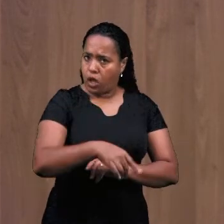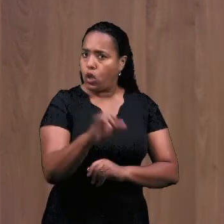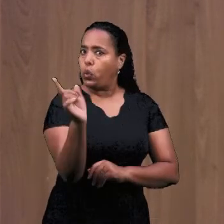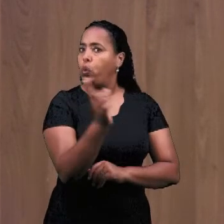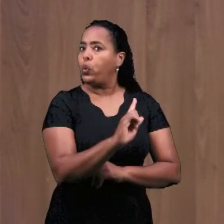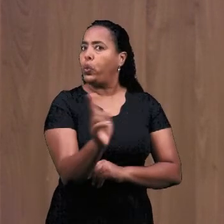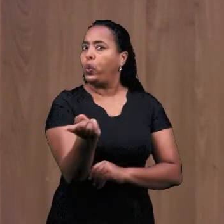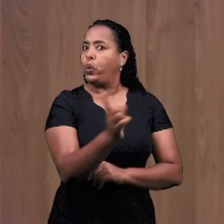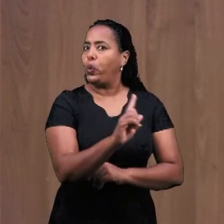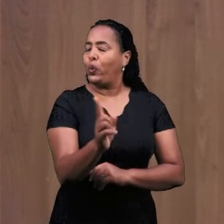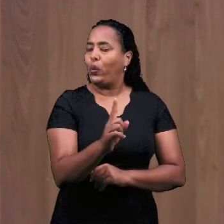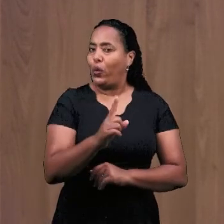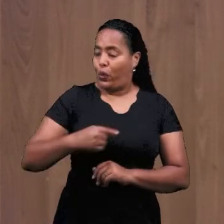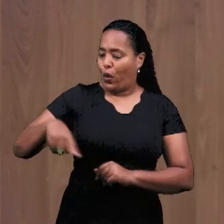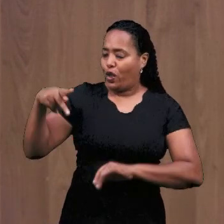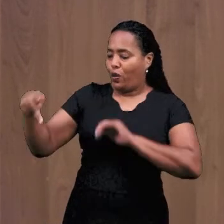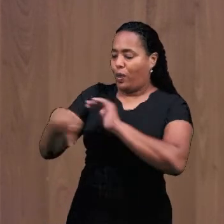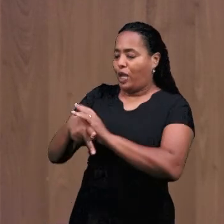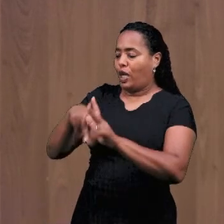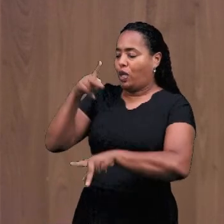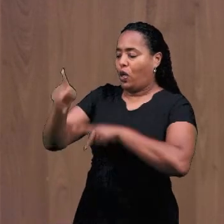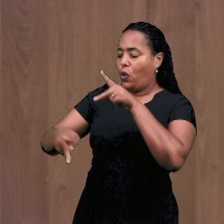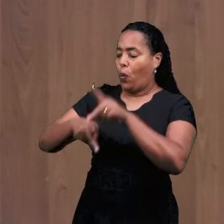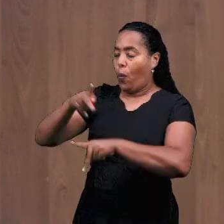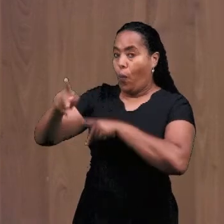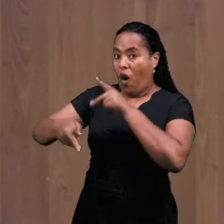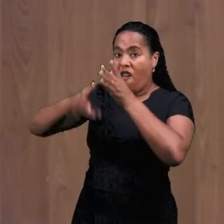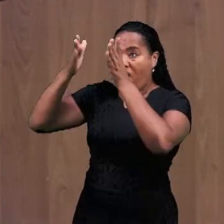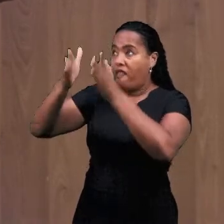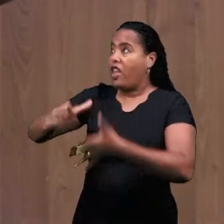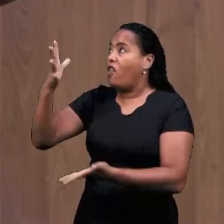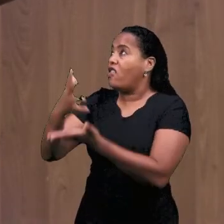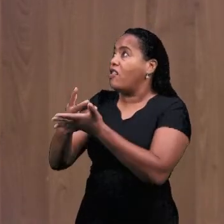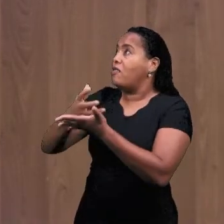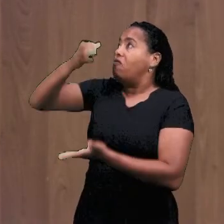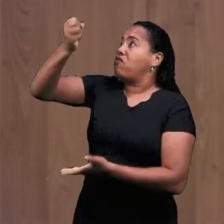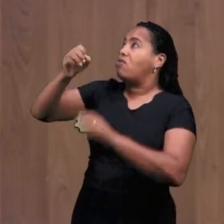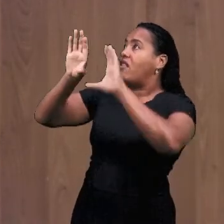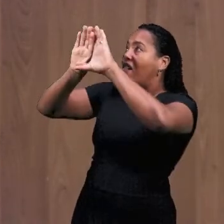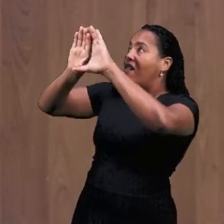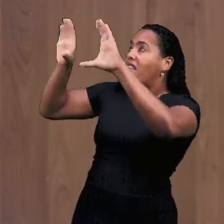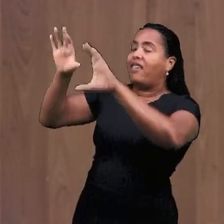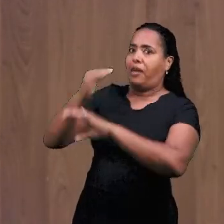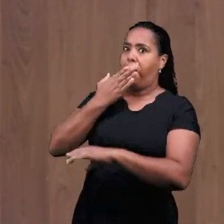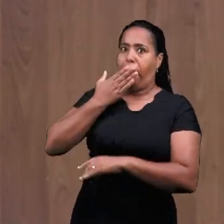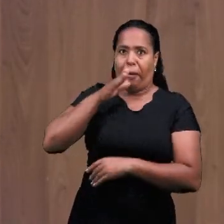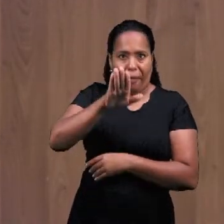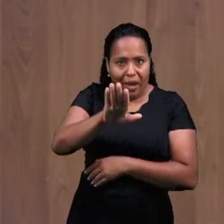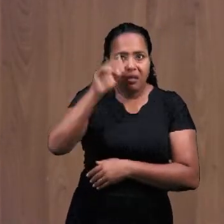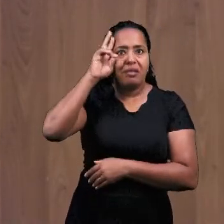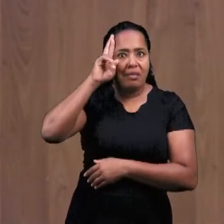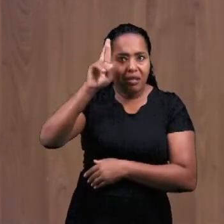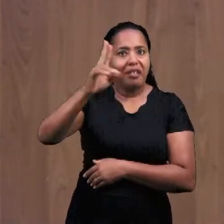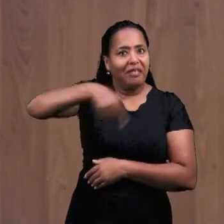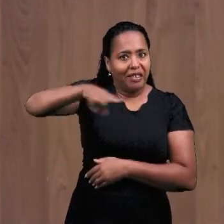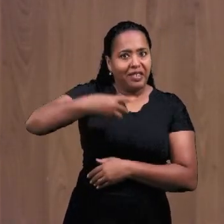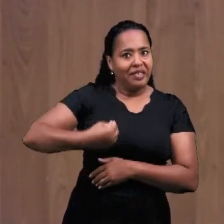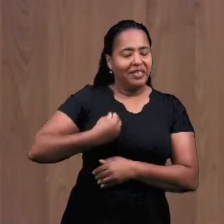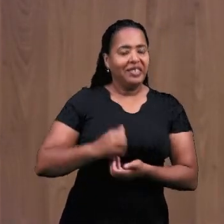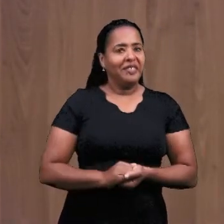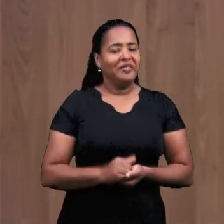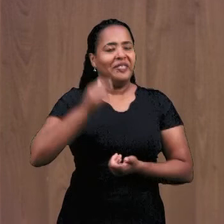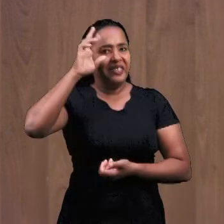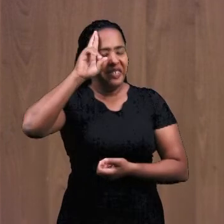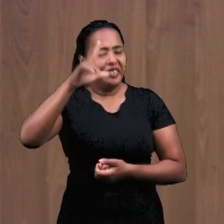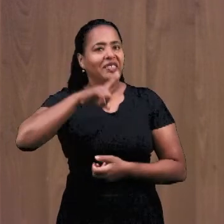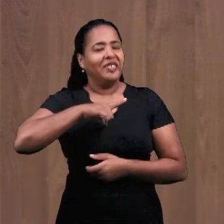Nous faisons partie d'un peuple qui va hériter la terre promise. Et le Seigneur, il a tout le soin